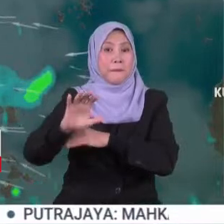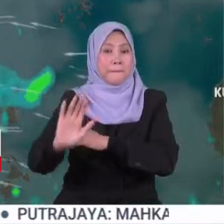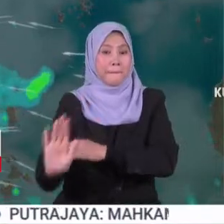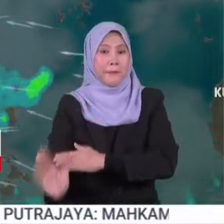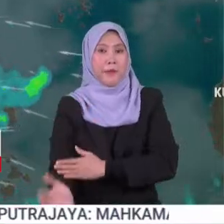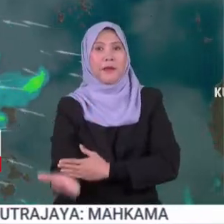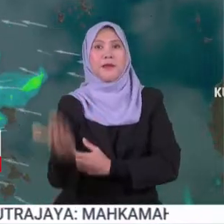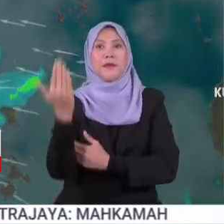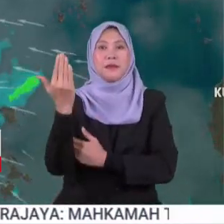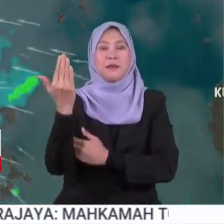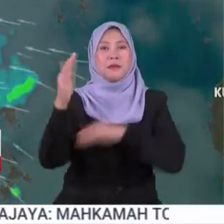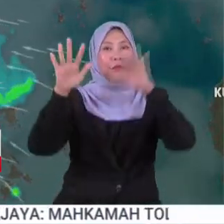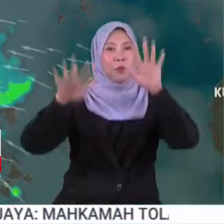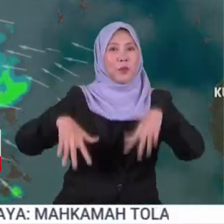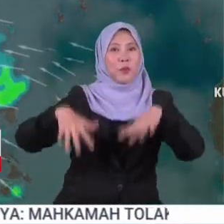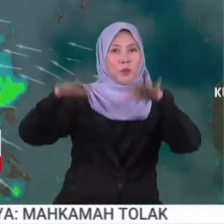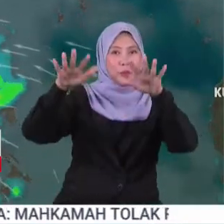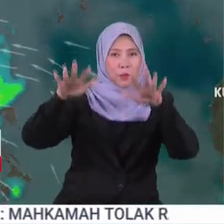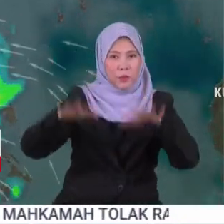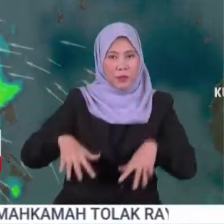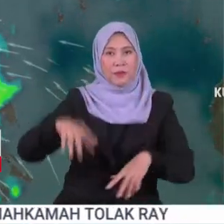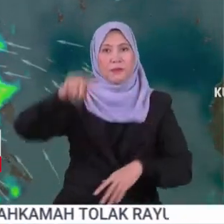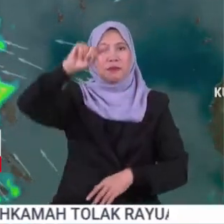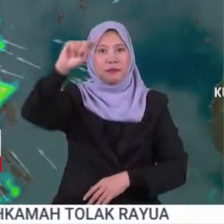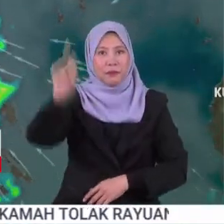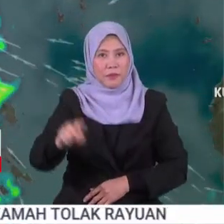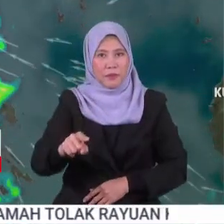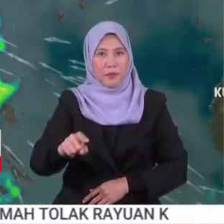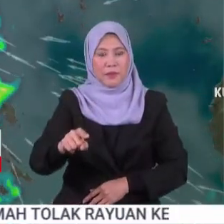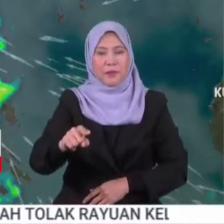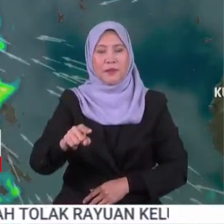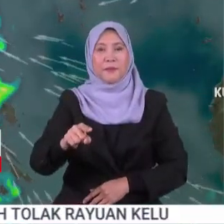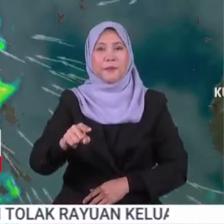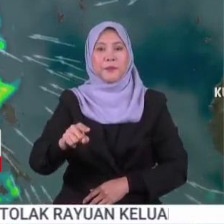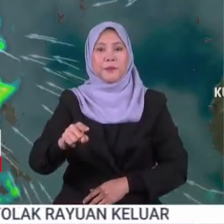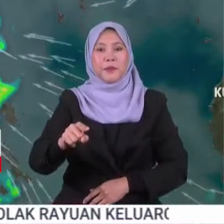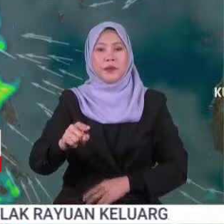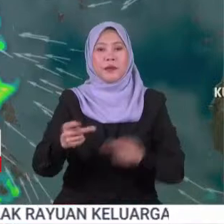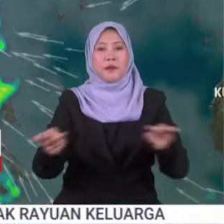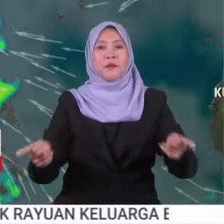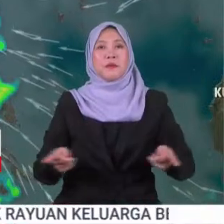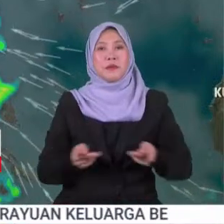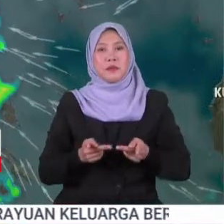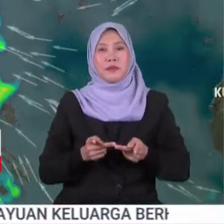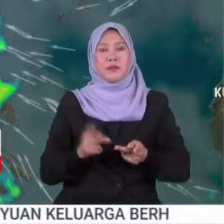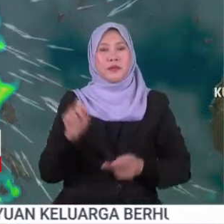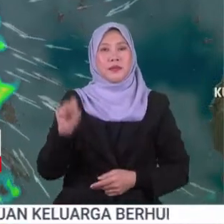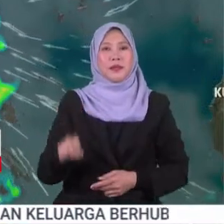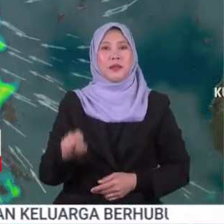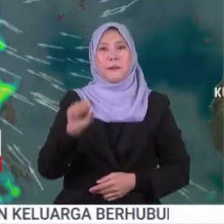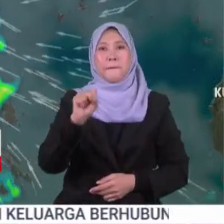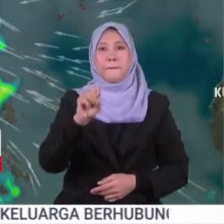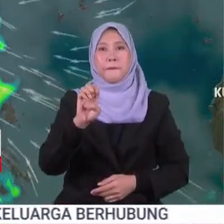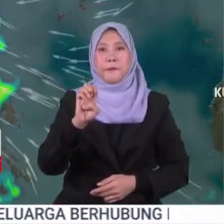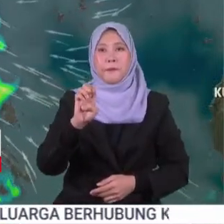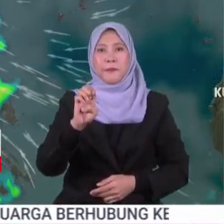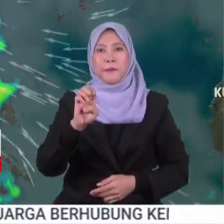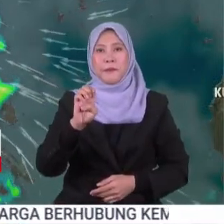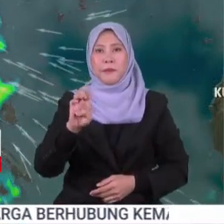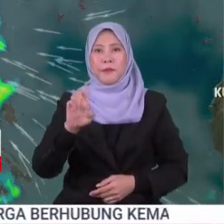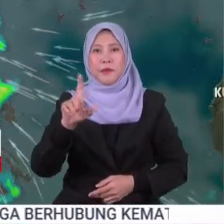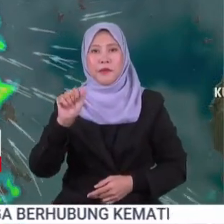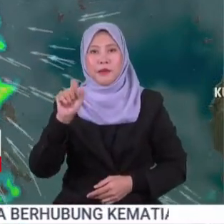pagi nanti, hujan darut petir diramalkan lebih tertumpu di kawasan perairan Selat Melaka dan